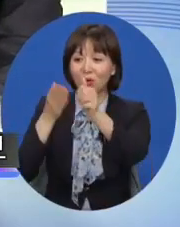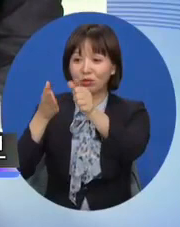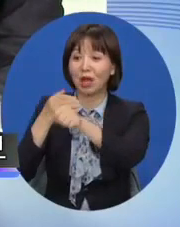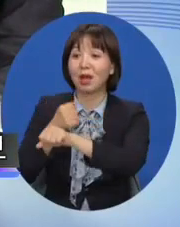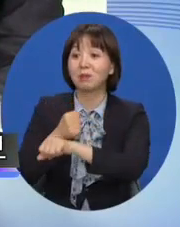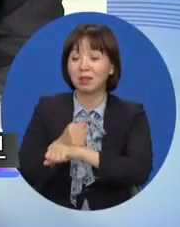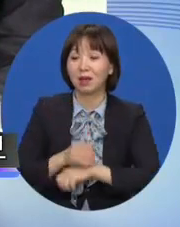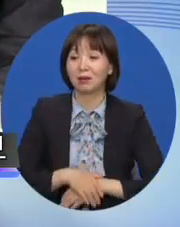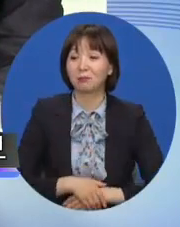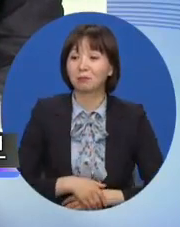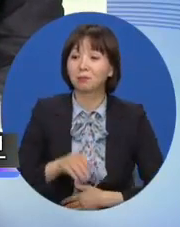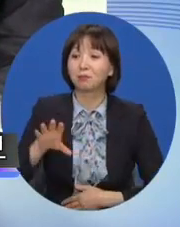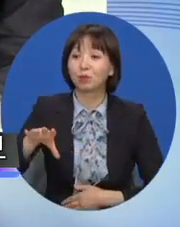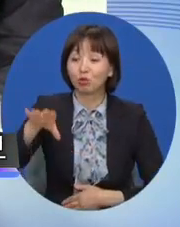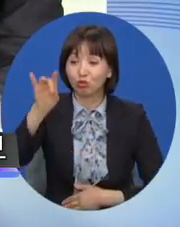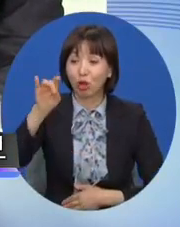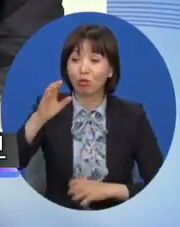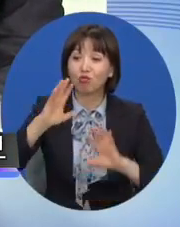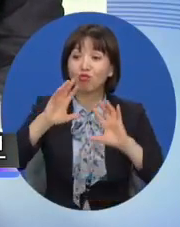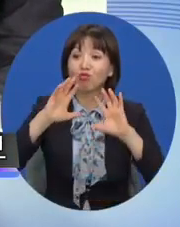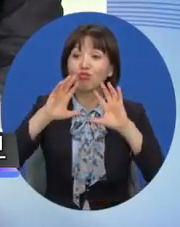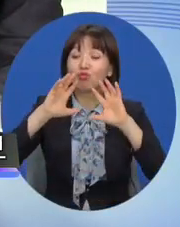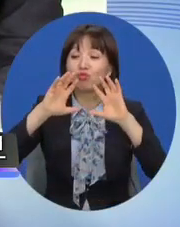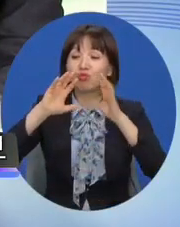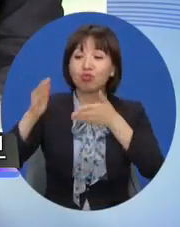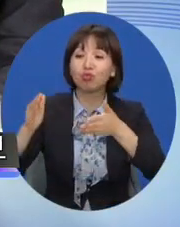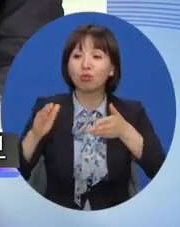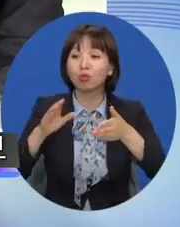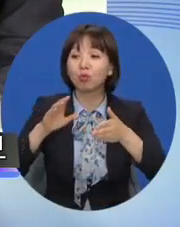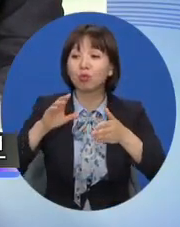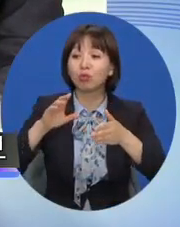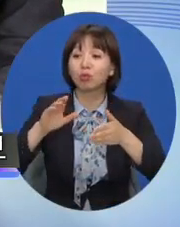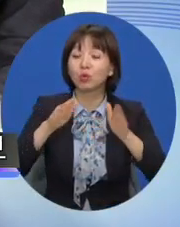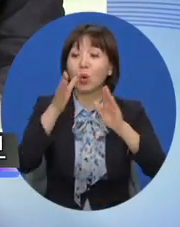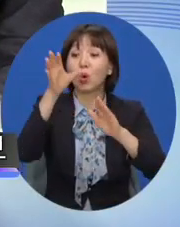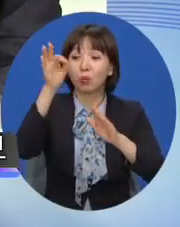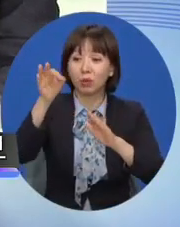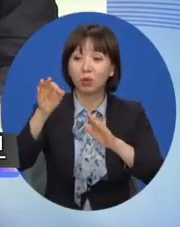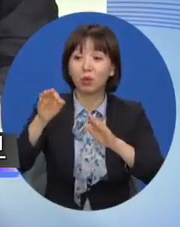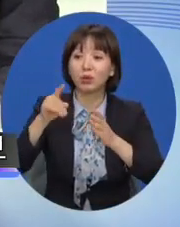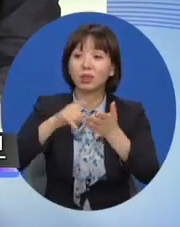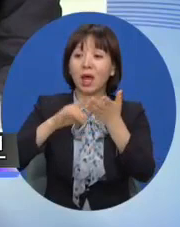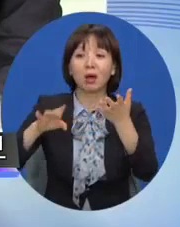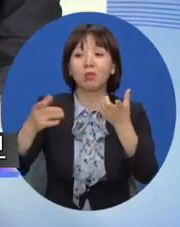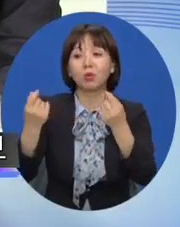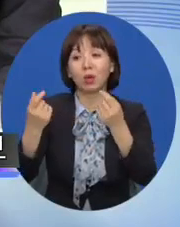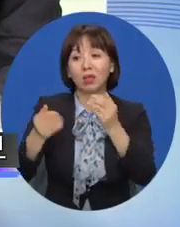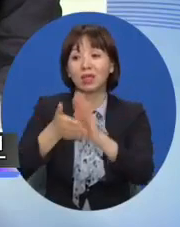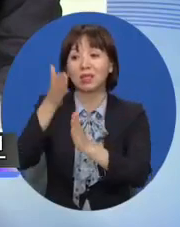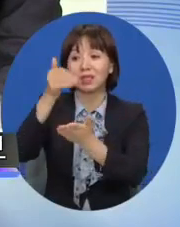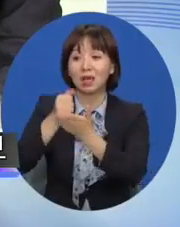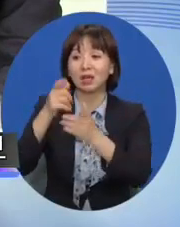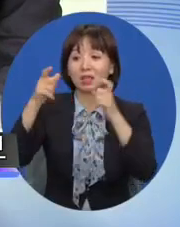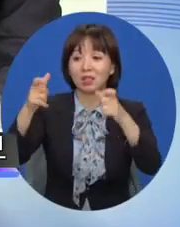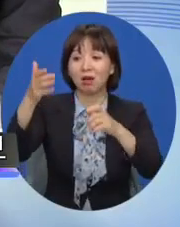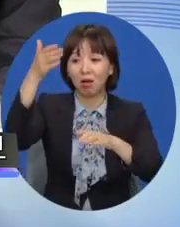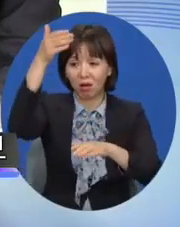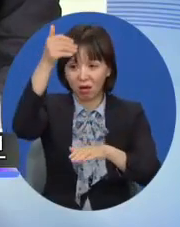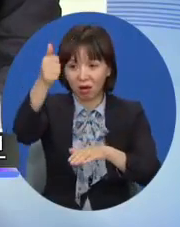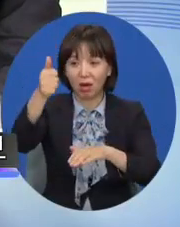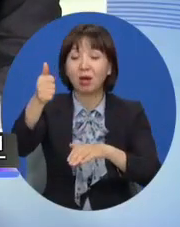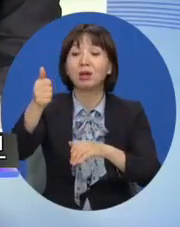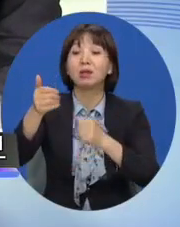우선 국도비는 국민 세금 아닙니까? 시장은 그 지역의 오너로 그 지역